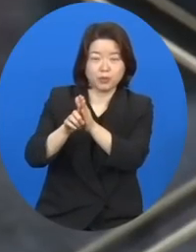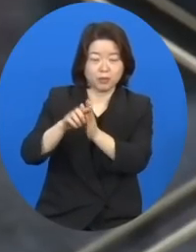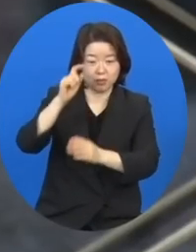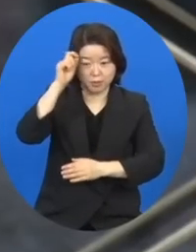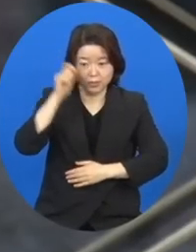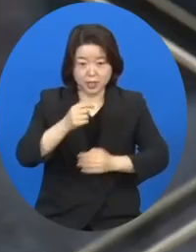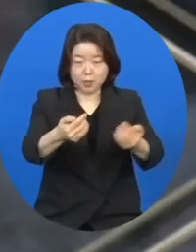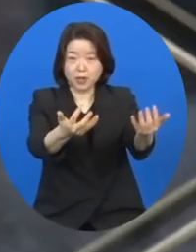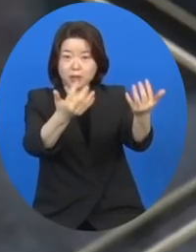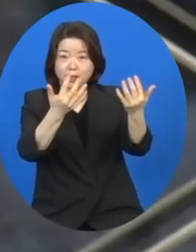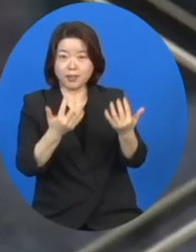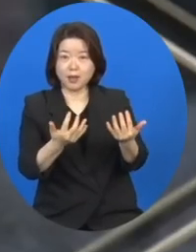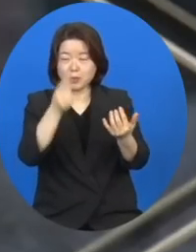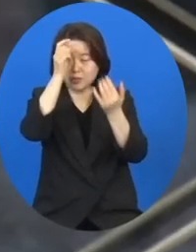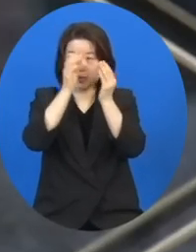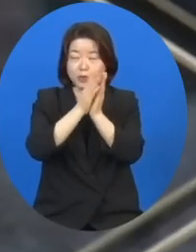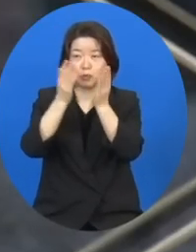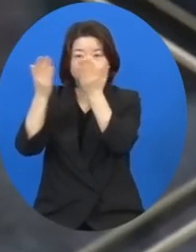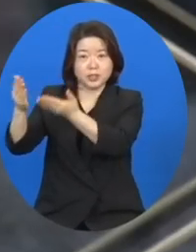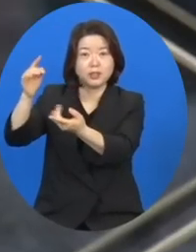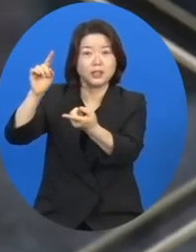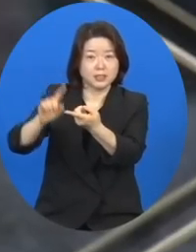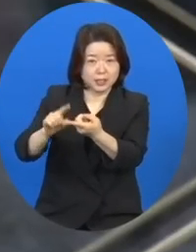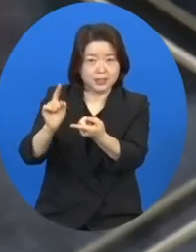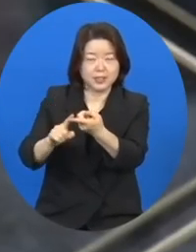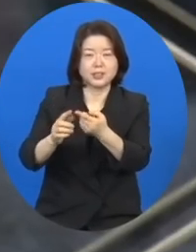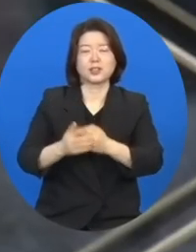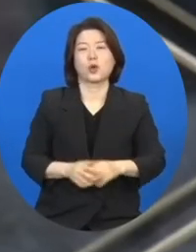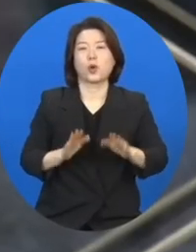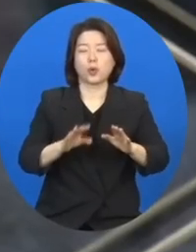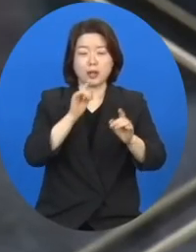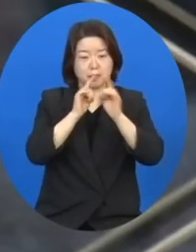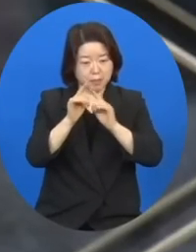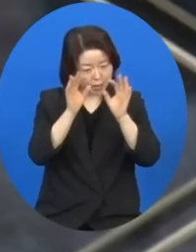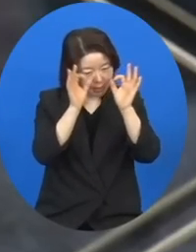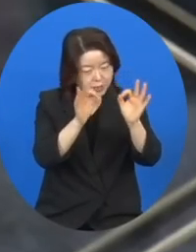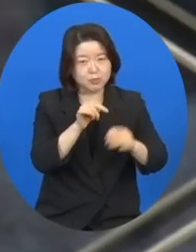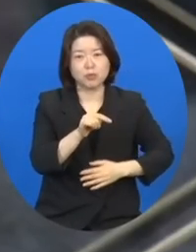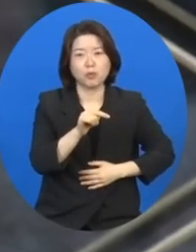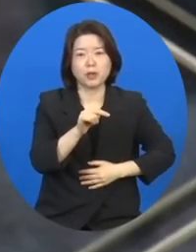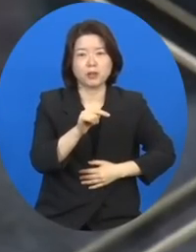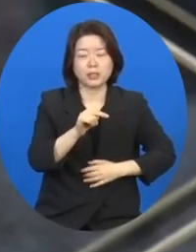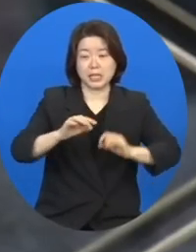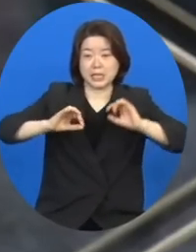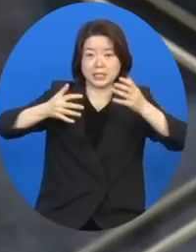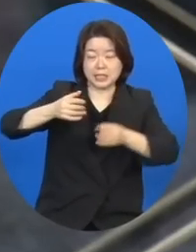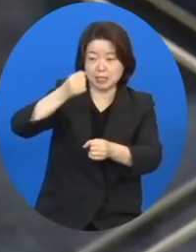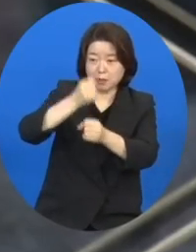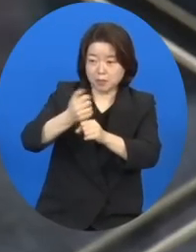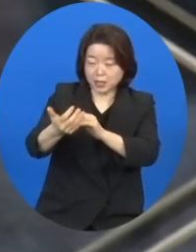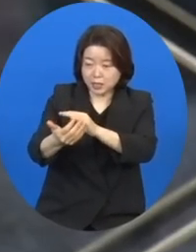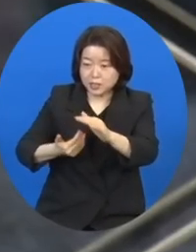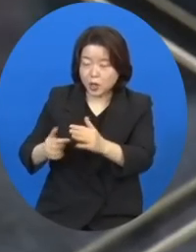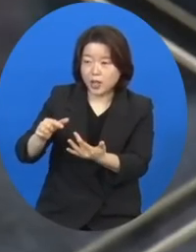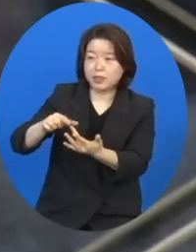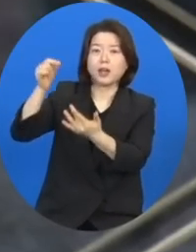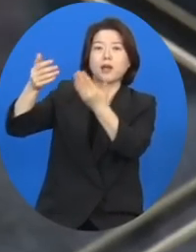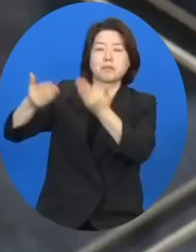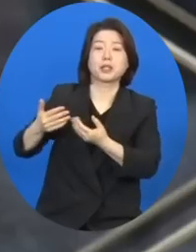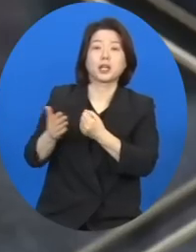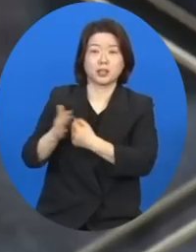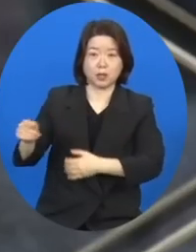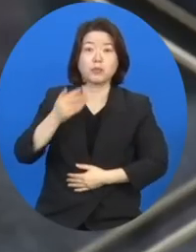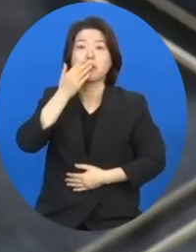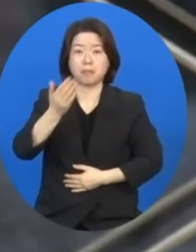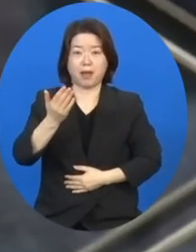나와서 기도한다는 것 자체는요 오늘 말씀에 의하면 창세 전에 택함 받지 않고서 어떻게 그럴 수